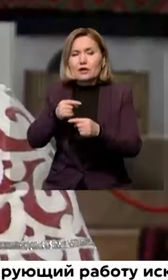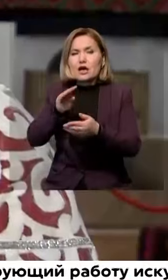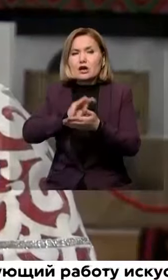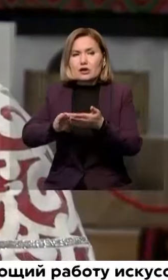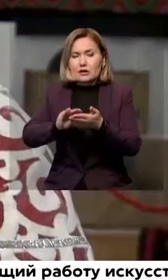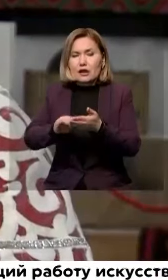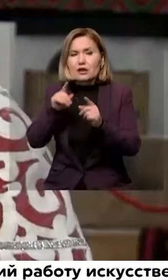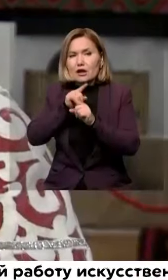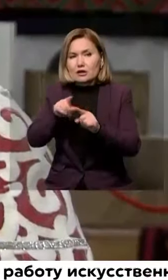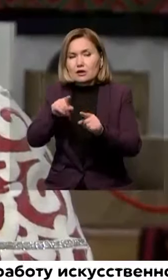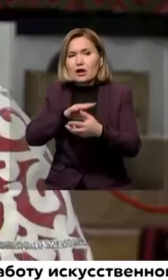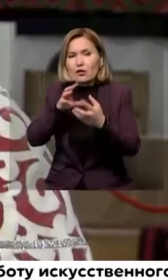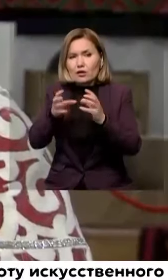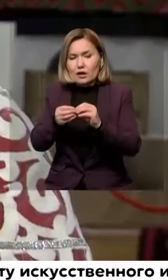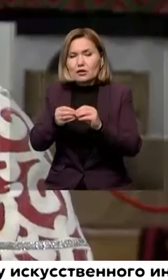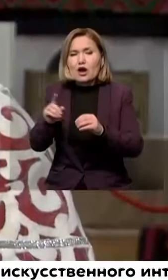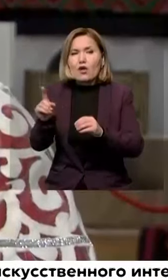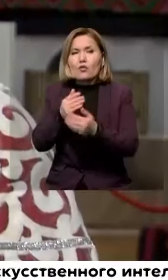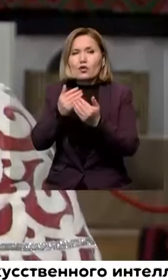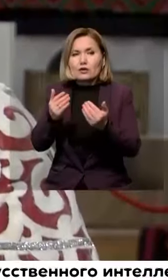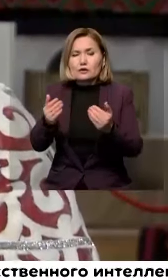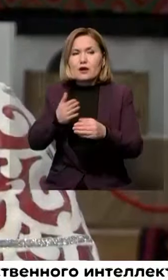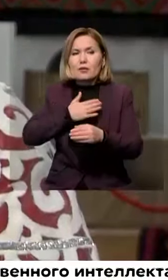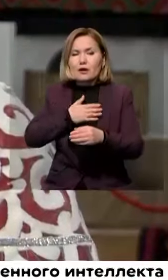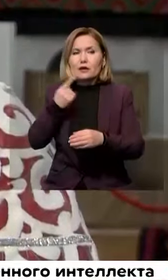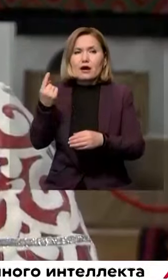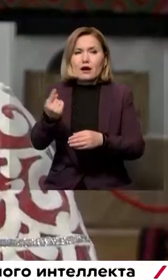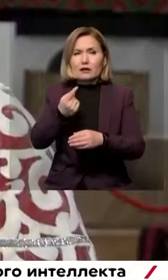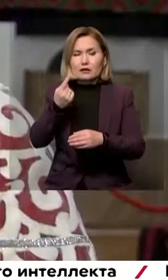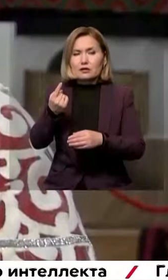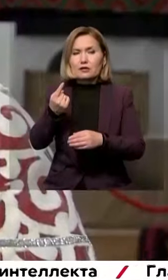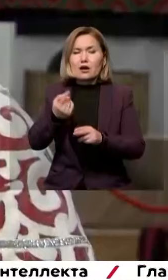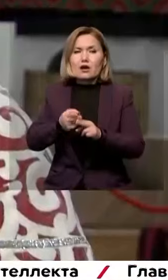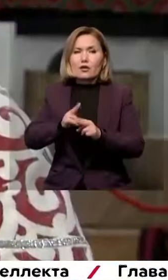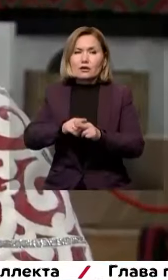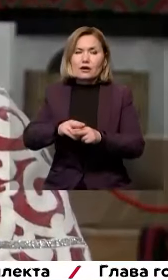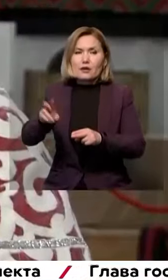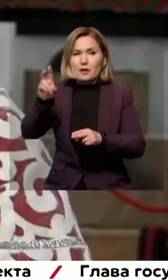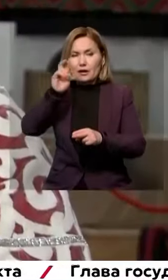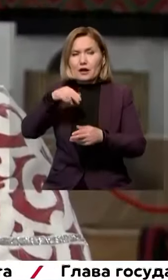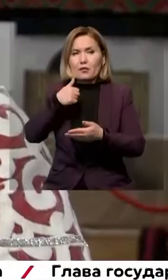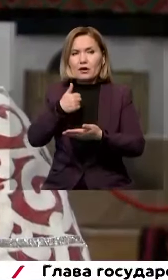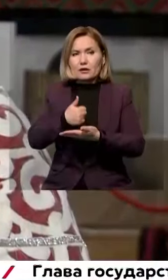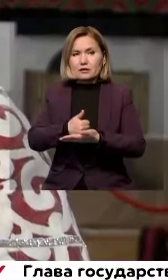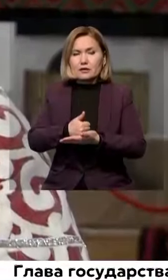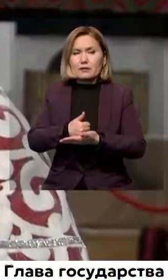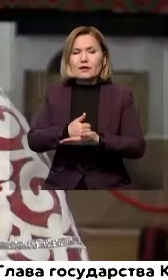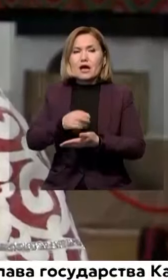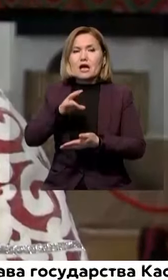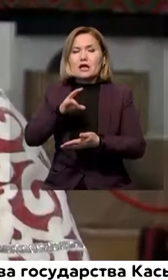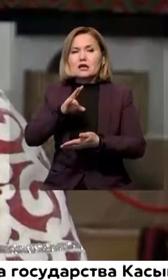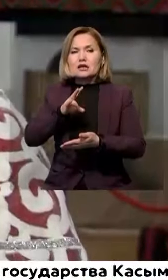да, насихаттайтын да бұл музейлер болғаннан кейін біз алғашқылардың бірі болып мемлекет басшысының